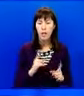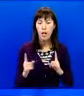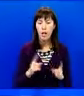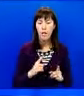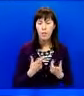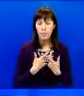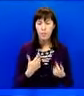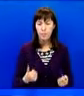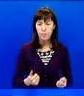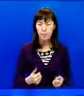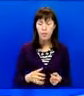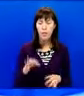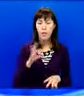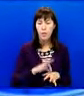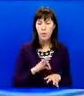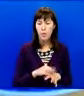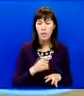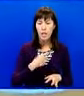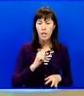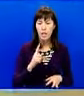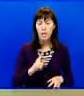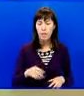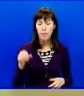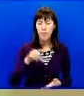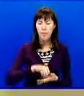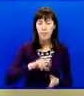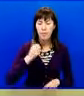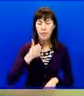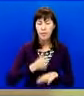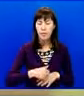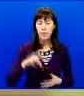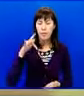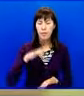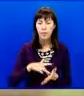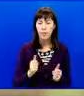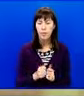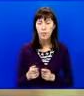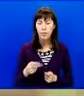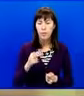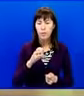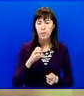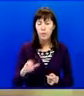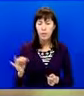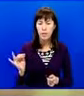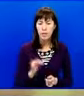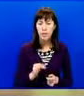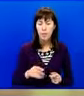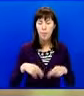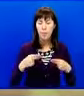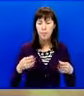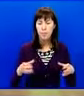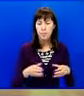о предупреждении отравлением угарным газом с участием главы города, сотрудников управления ЧС, а также